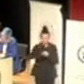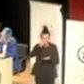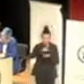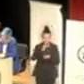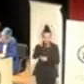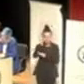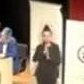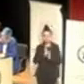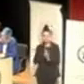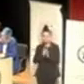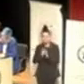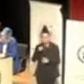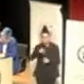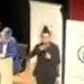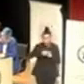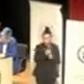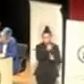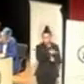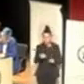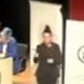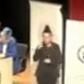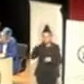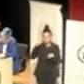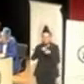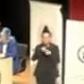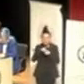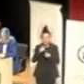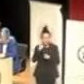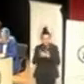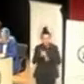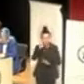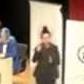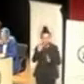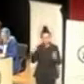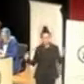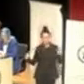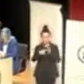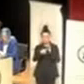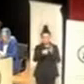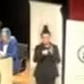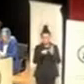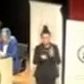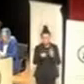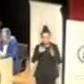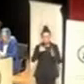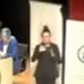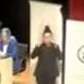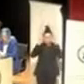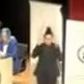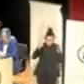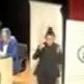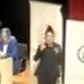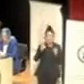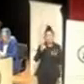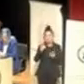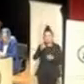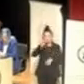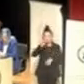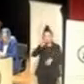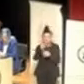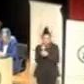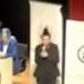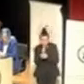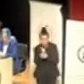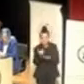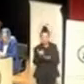sürdürmektedir. Bu proje kapsamında bakanlığımızca asıl amacımız ülkemizin kültürel, edebi, tarihi ve sanatsal